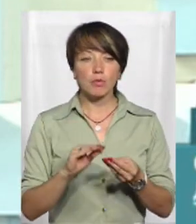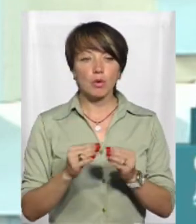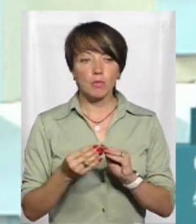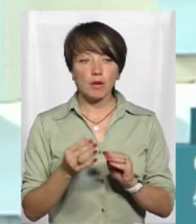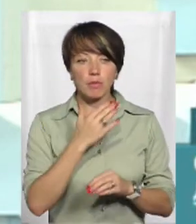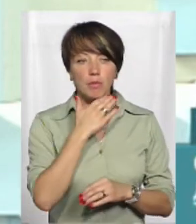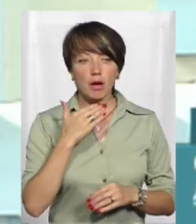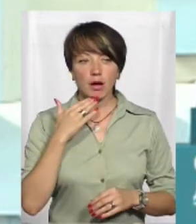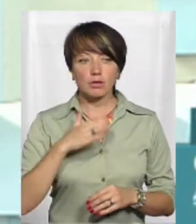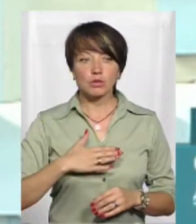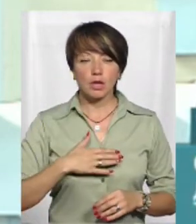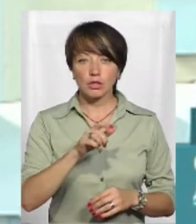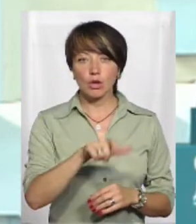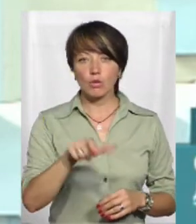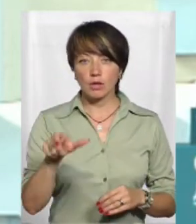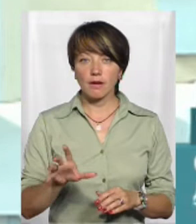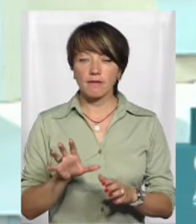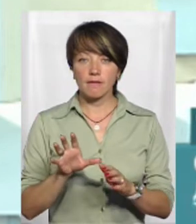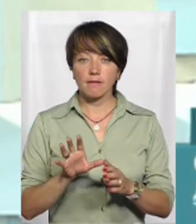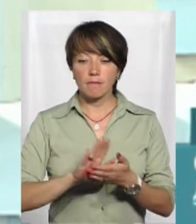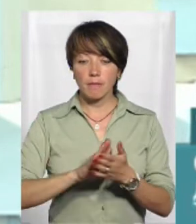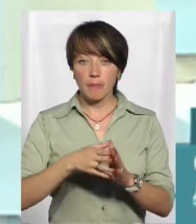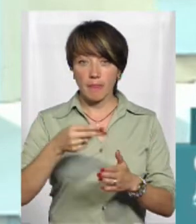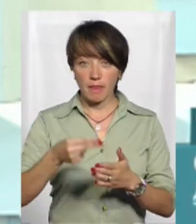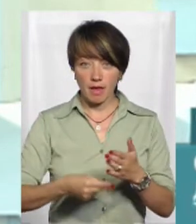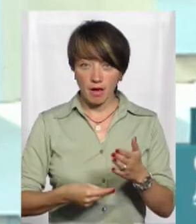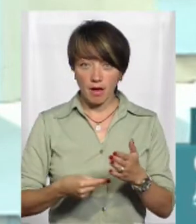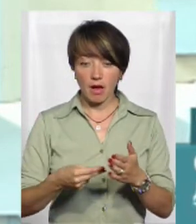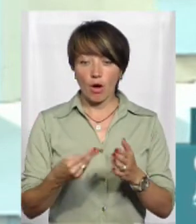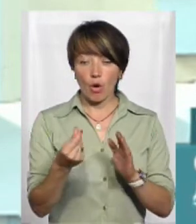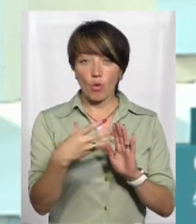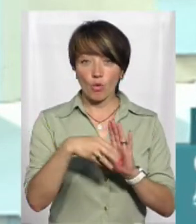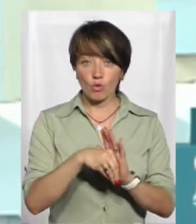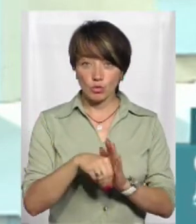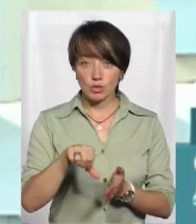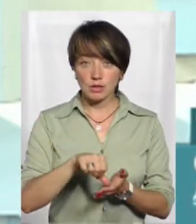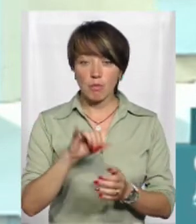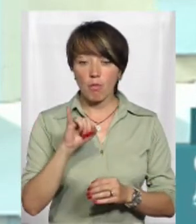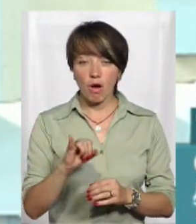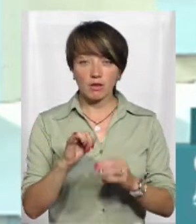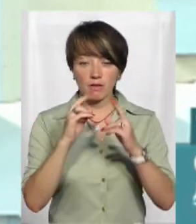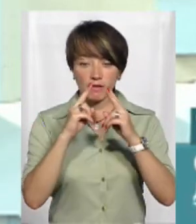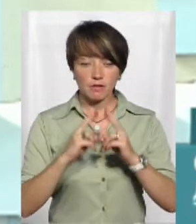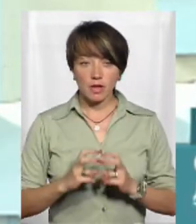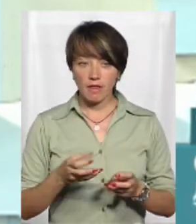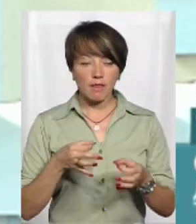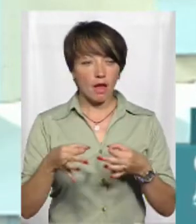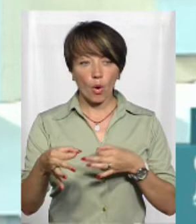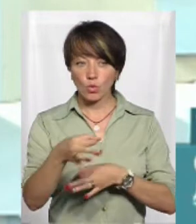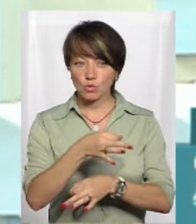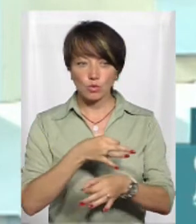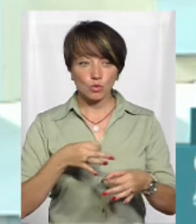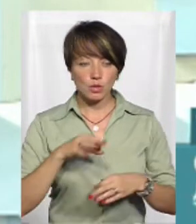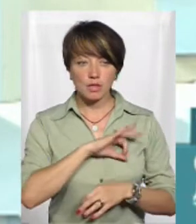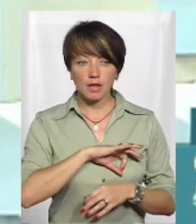тому що багато з наших людей, які укладають договори пайової участі, вони погано вивчають ці договори, вони не консультуються з